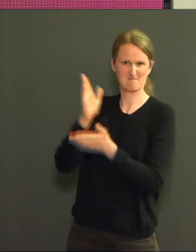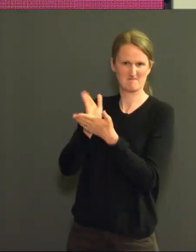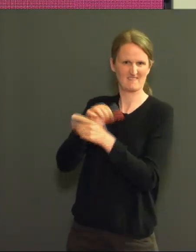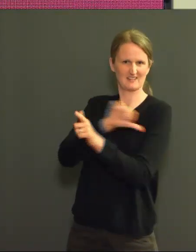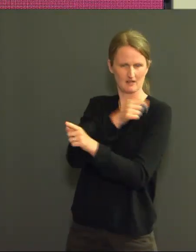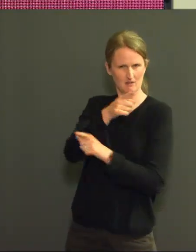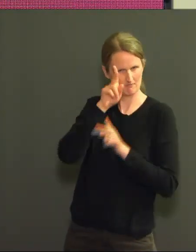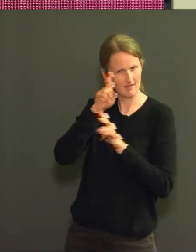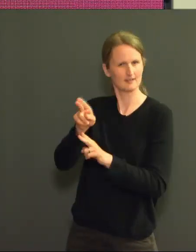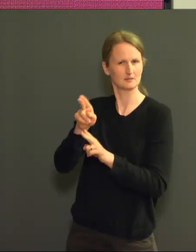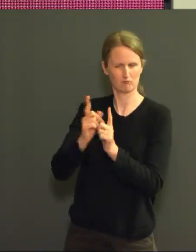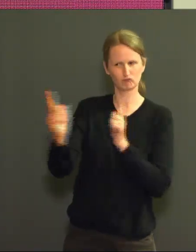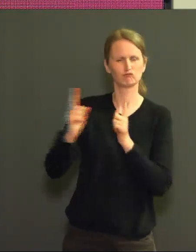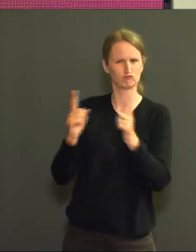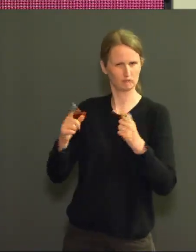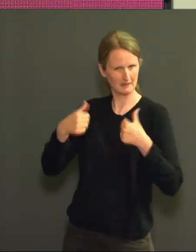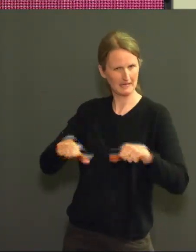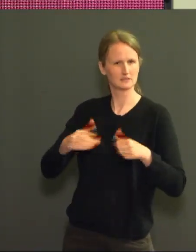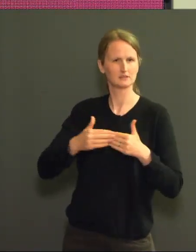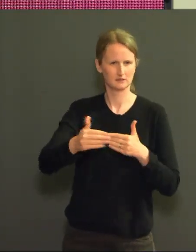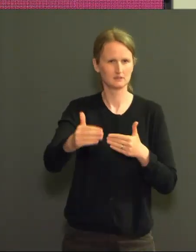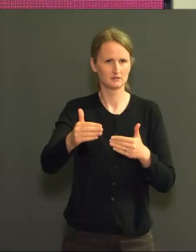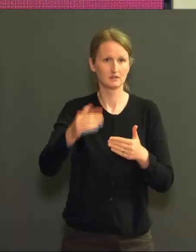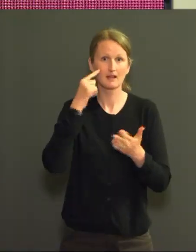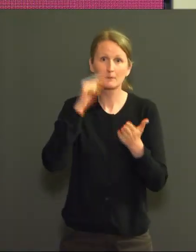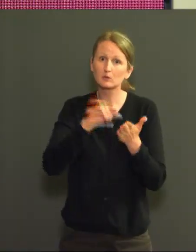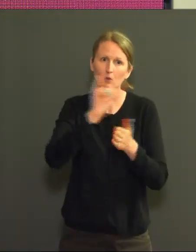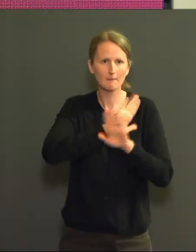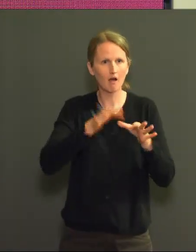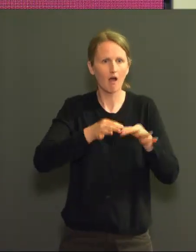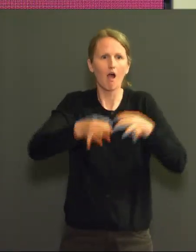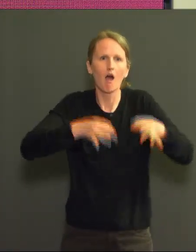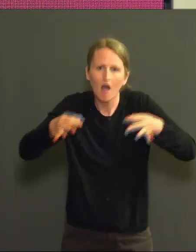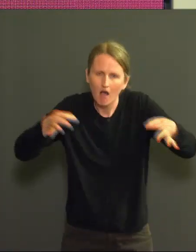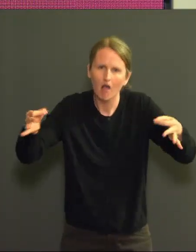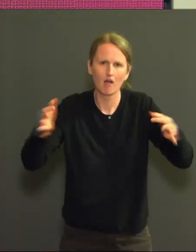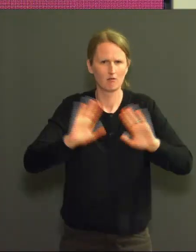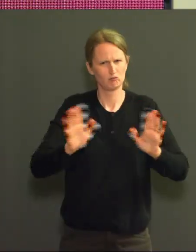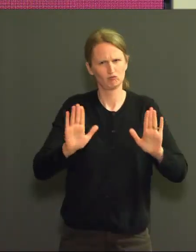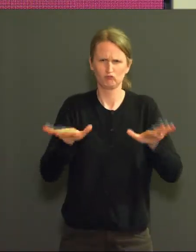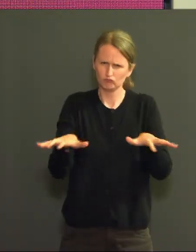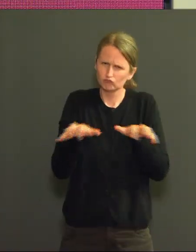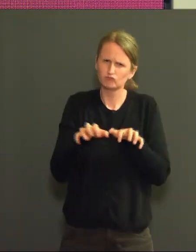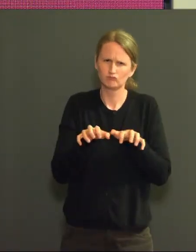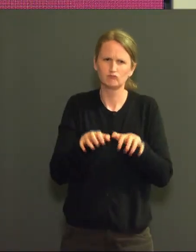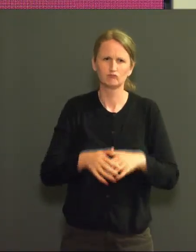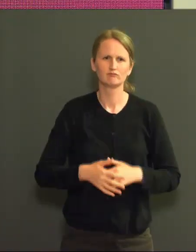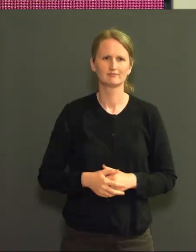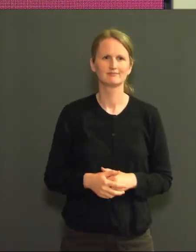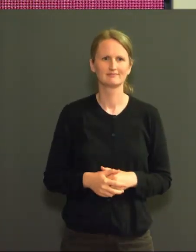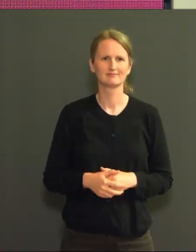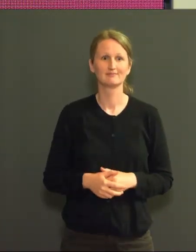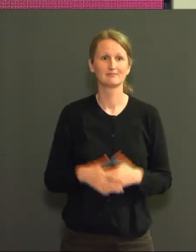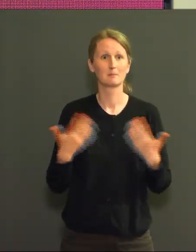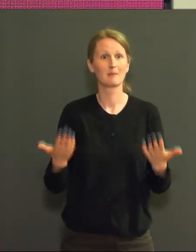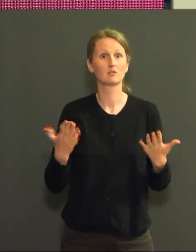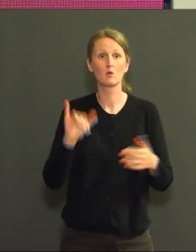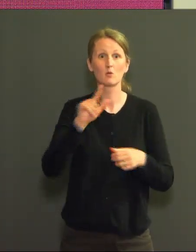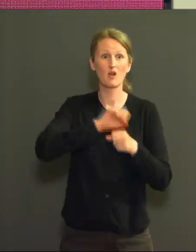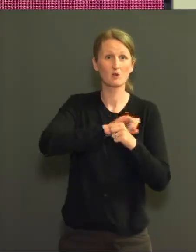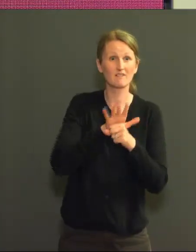qu'éventuellement une transmission ne puisse s'enclencher. On est en train de sortir de la crise, mais on n'est pas encore de l'autre côté de